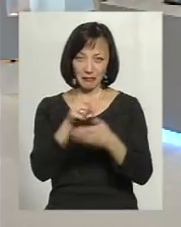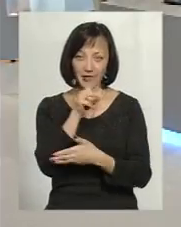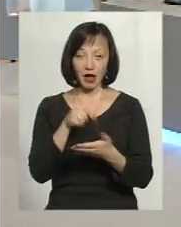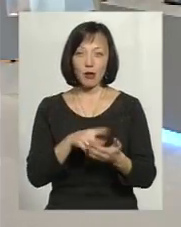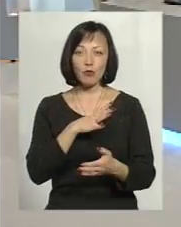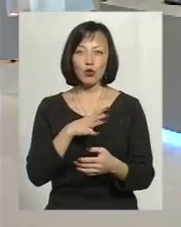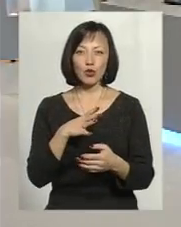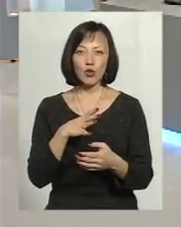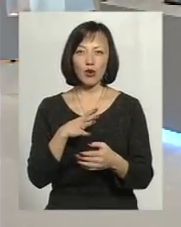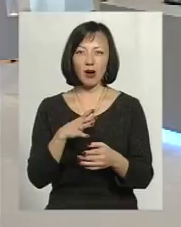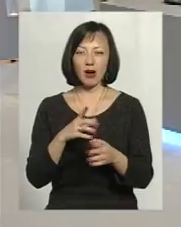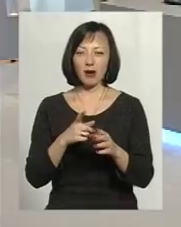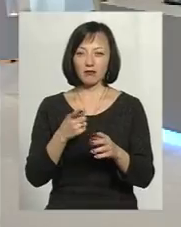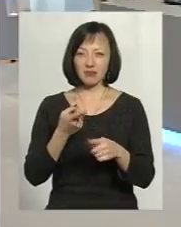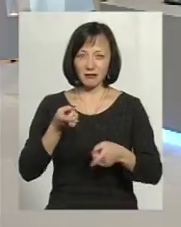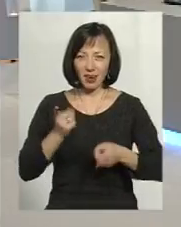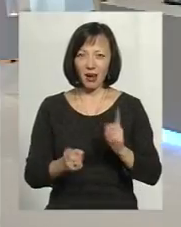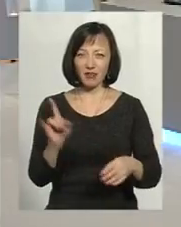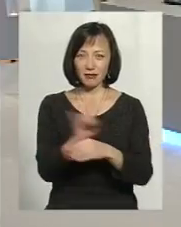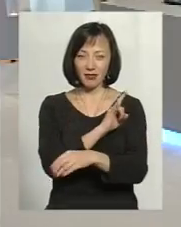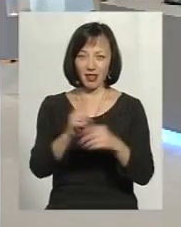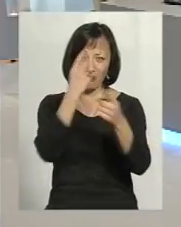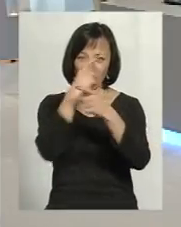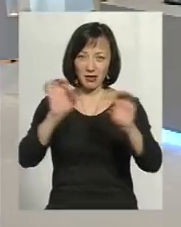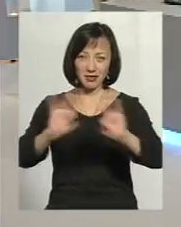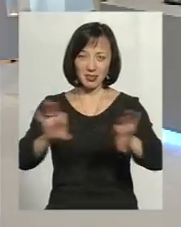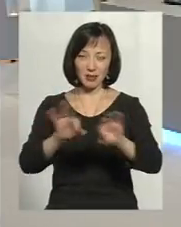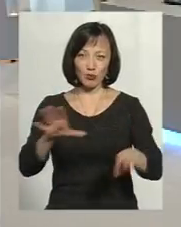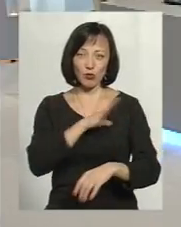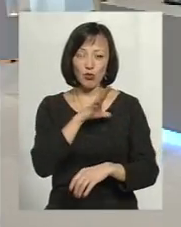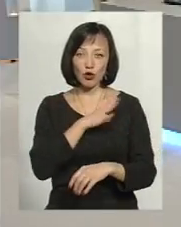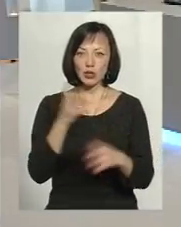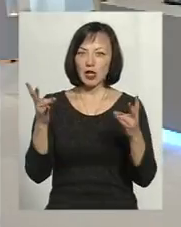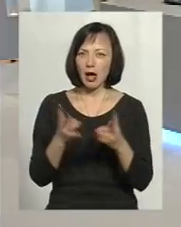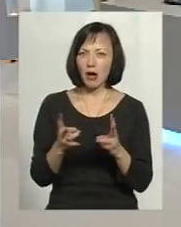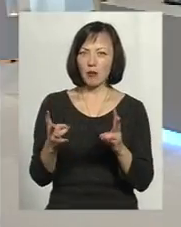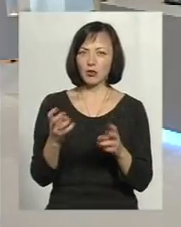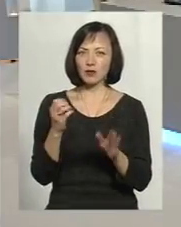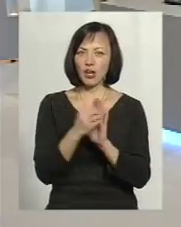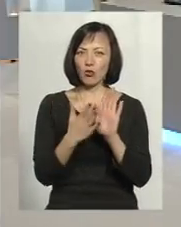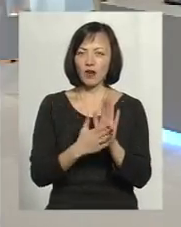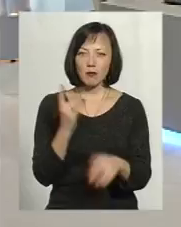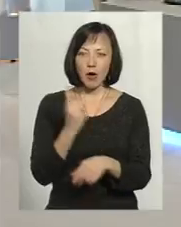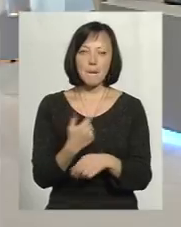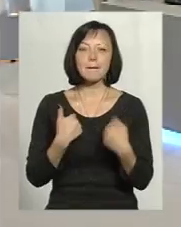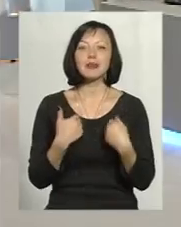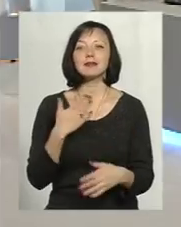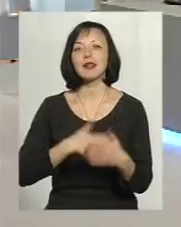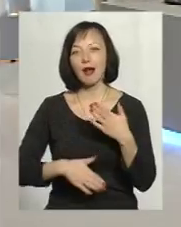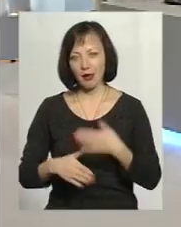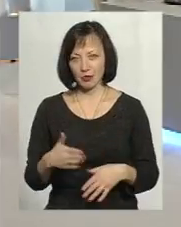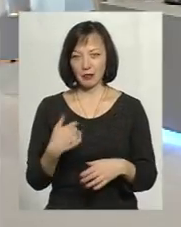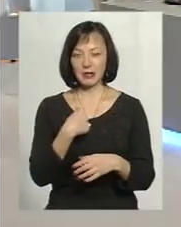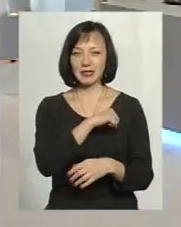було запущено кілька таких реально дезінформаційних інформаційних потоків, що треба встановити мораторій. Та ми з радістю. Ми ж